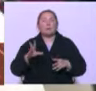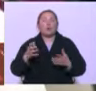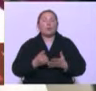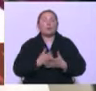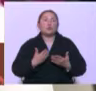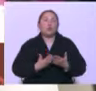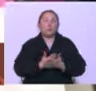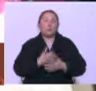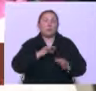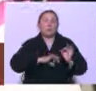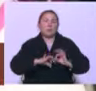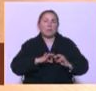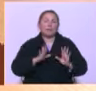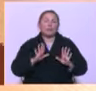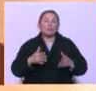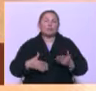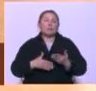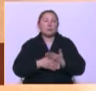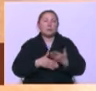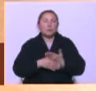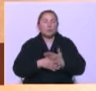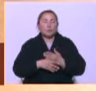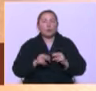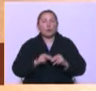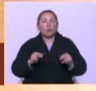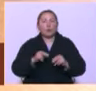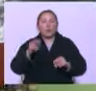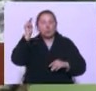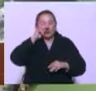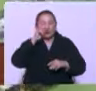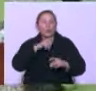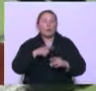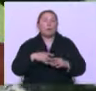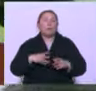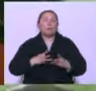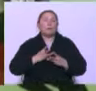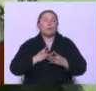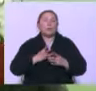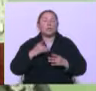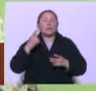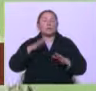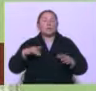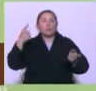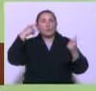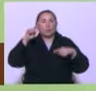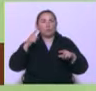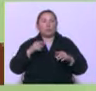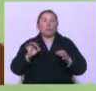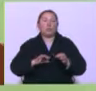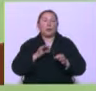новое применение. Это не только способствует дисциплине на уроках трудового обучения, но и вдохновляет детей на творчество в кружке